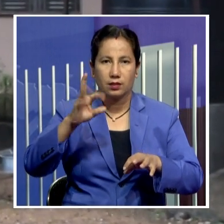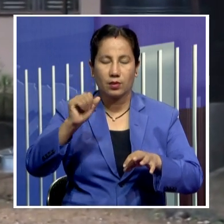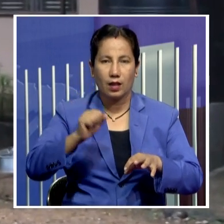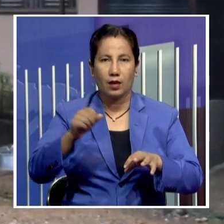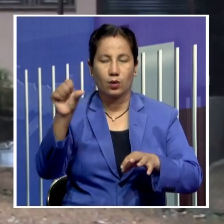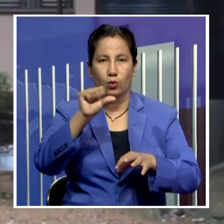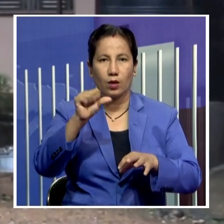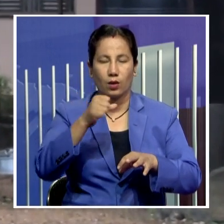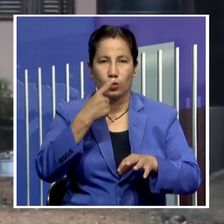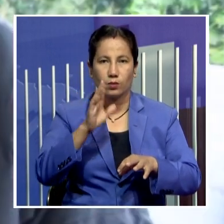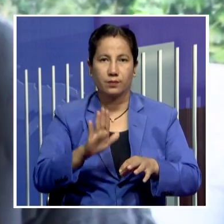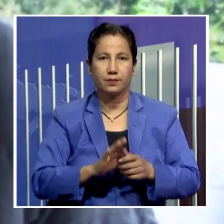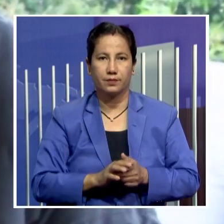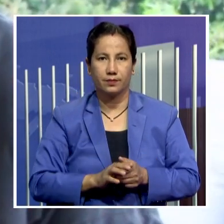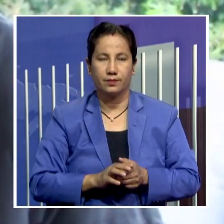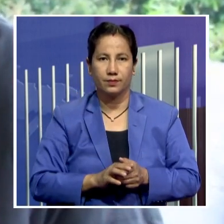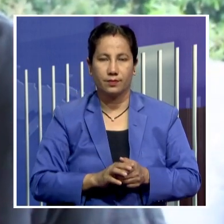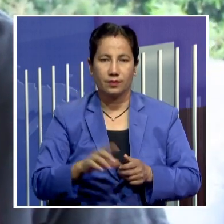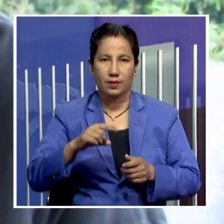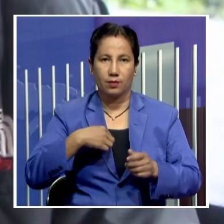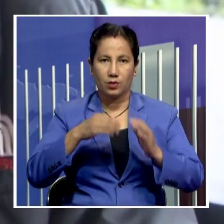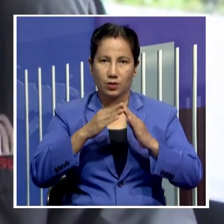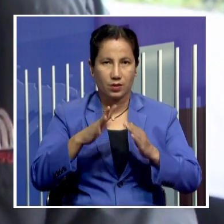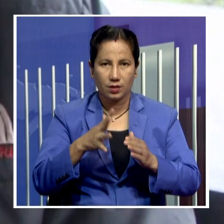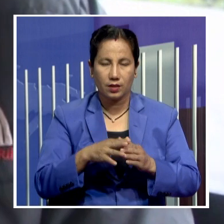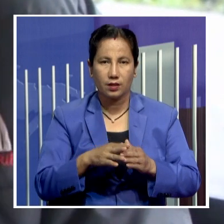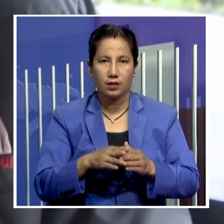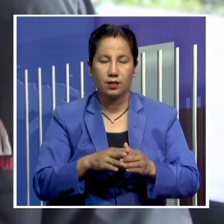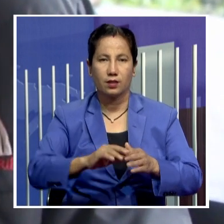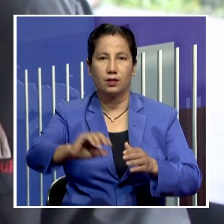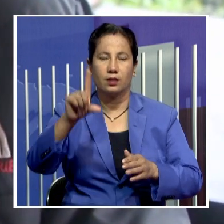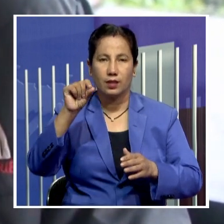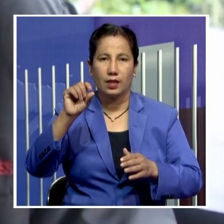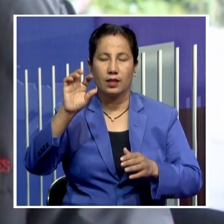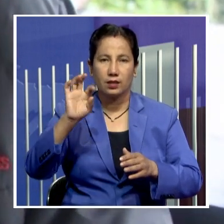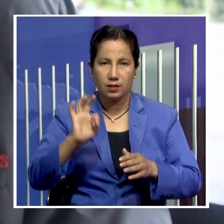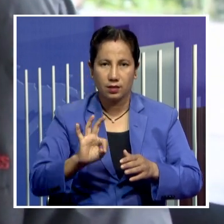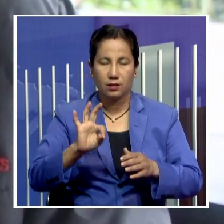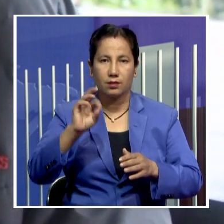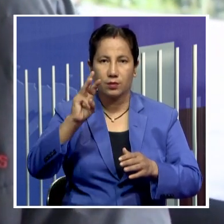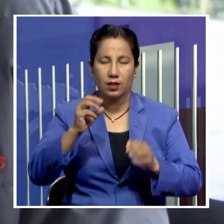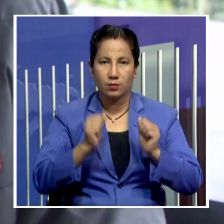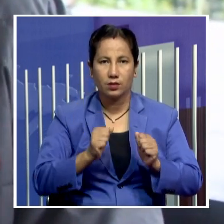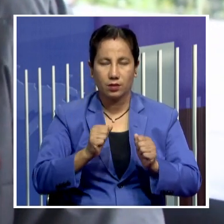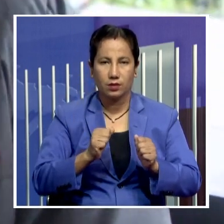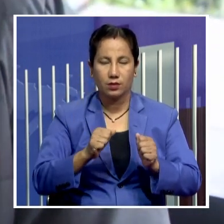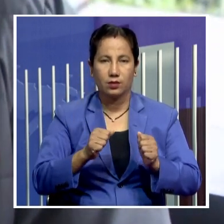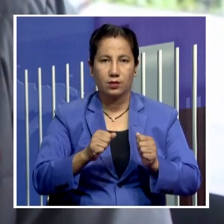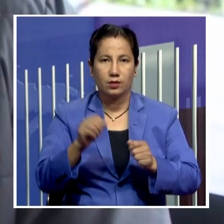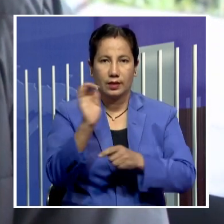राजकोटी दम्पतिको गुनासो छ। हाम्रो घर छैन, आश्रममा आएर बस्ती छ, अब नागरिकता भने